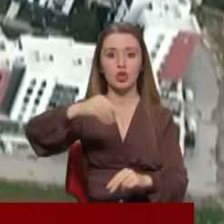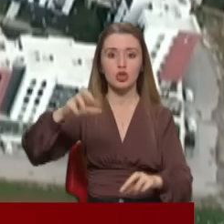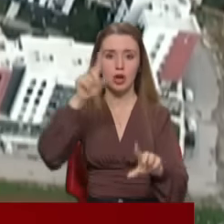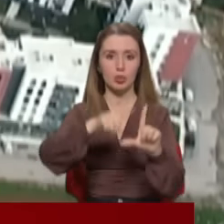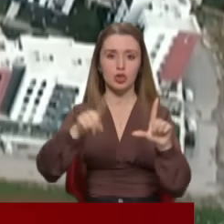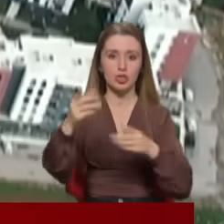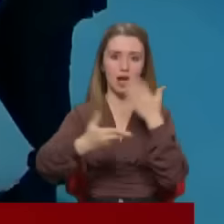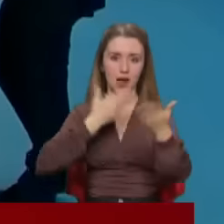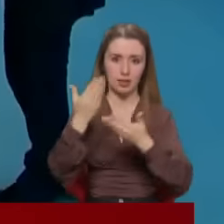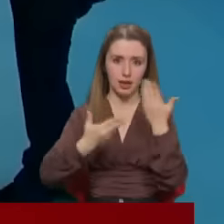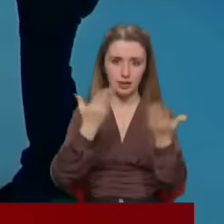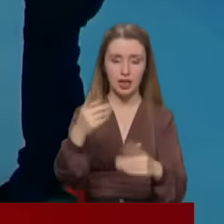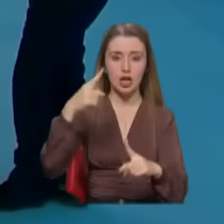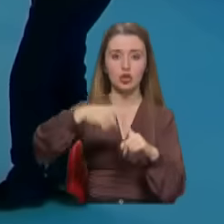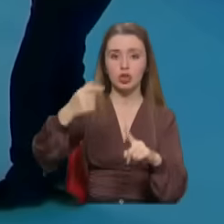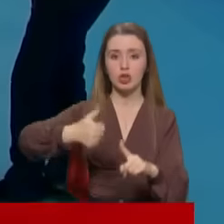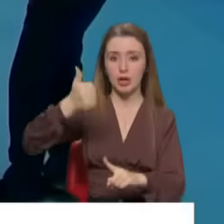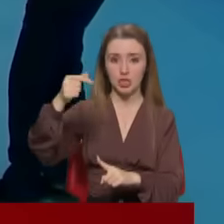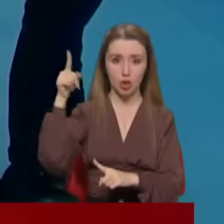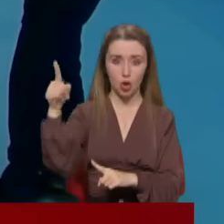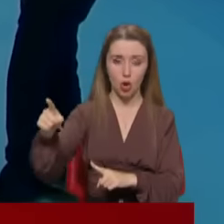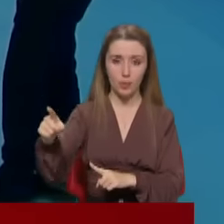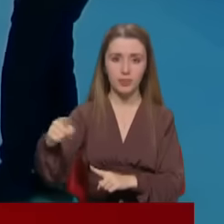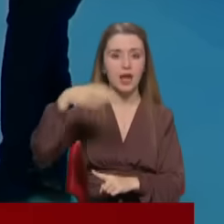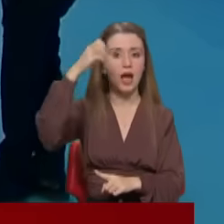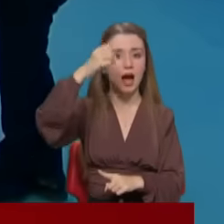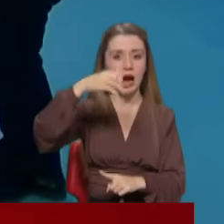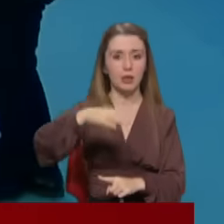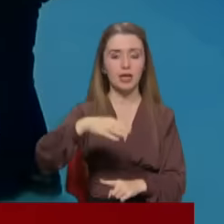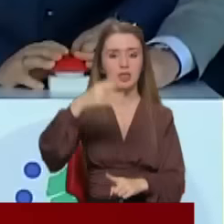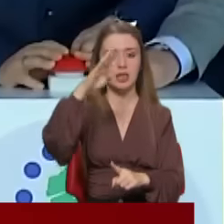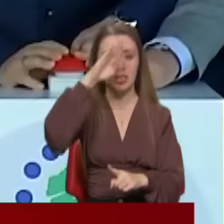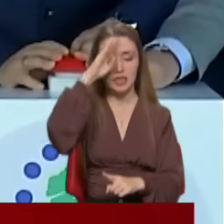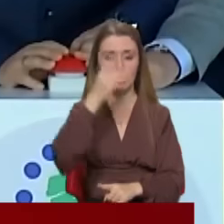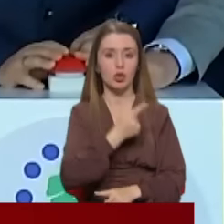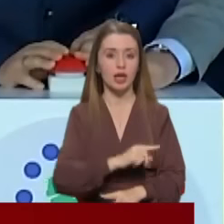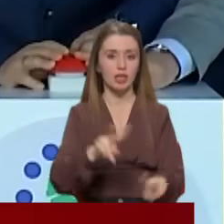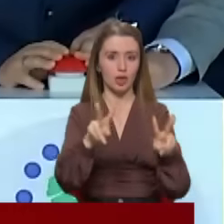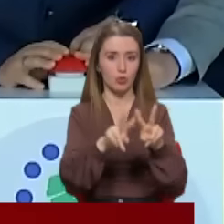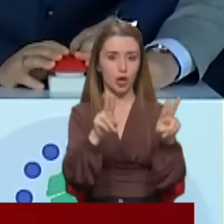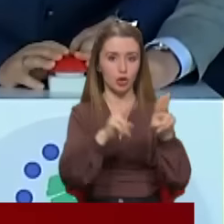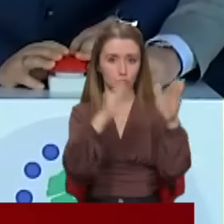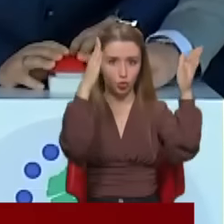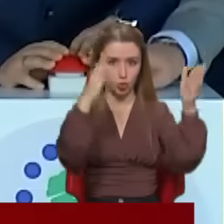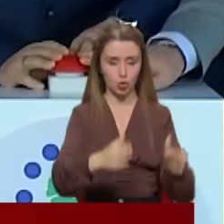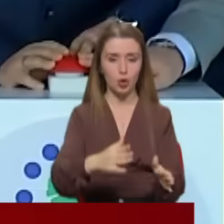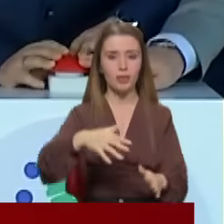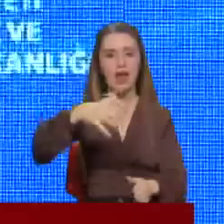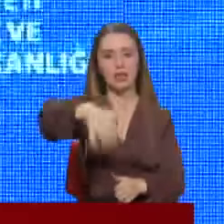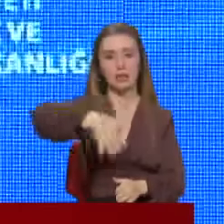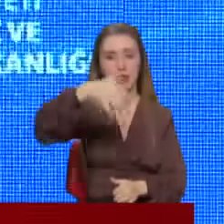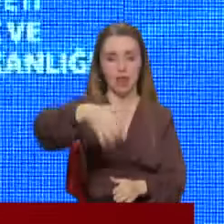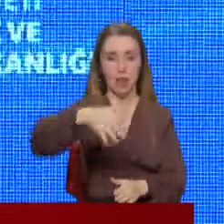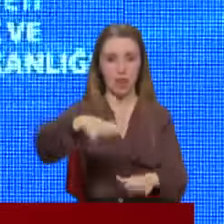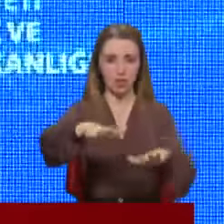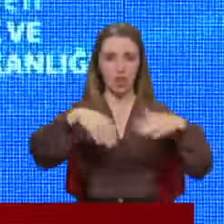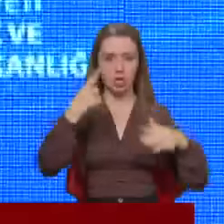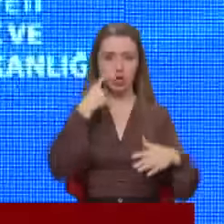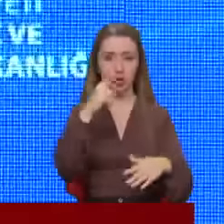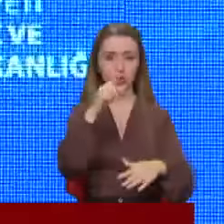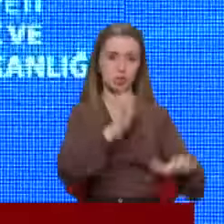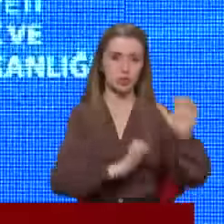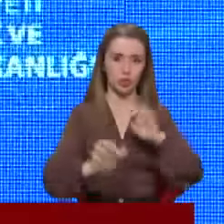ekrana yansıtmıştı. TOKİ Başkanı Ömer Bulut, AK Parti'nin İstanbul adayı Murat Kurum'la katıldığı temel atma töreninde kurumunu